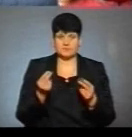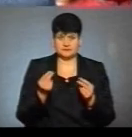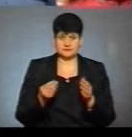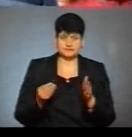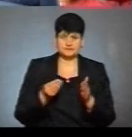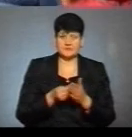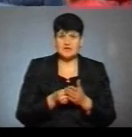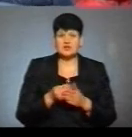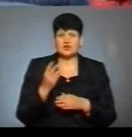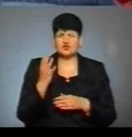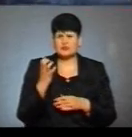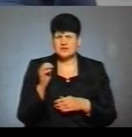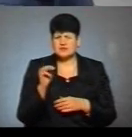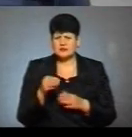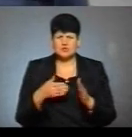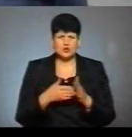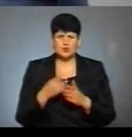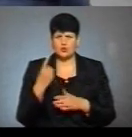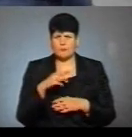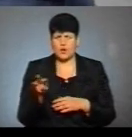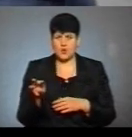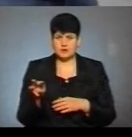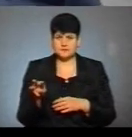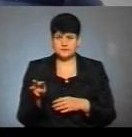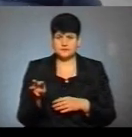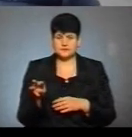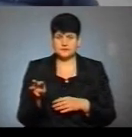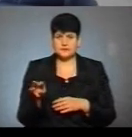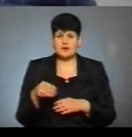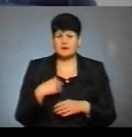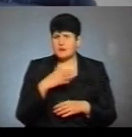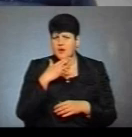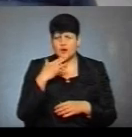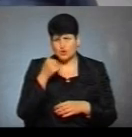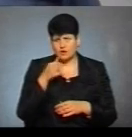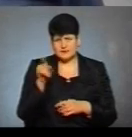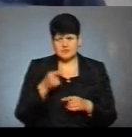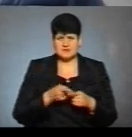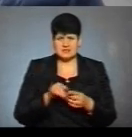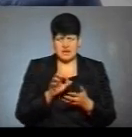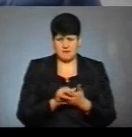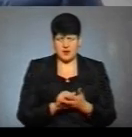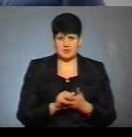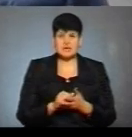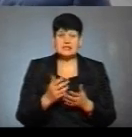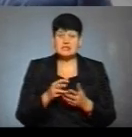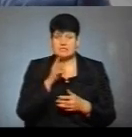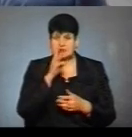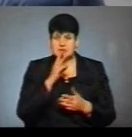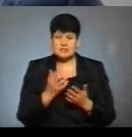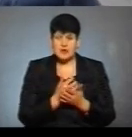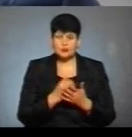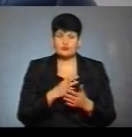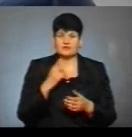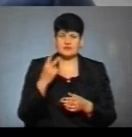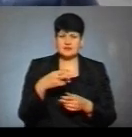від 400 тисяч до мільйона. Вони багато років цим займалися, і їхній заробіток писали від